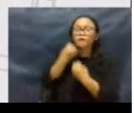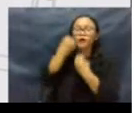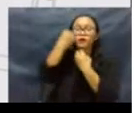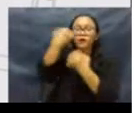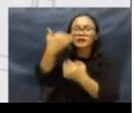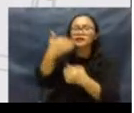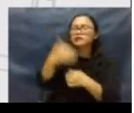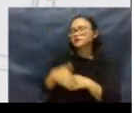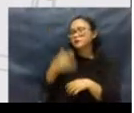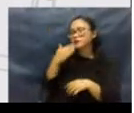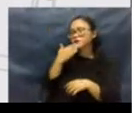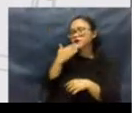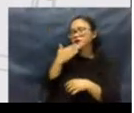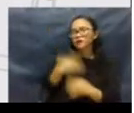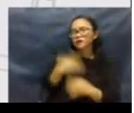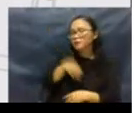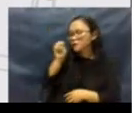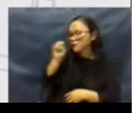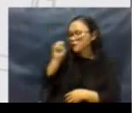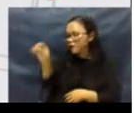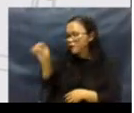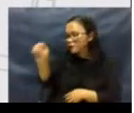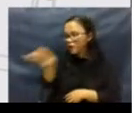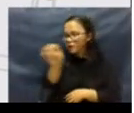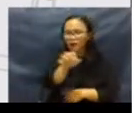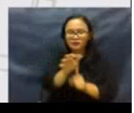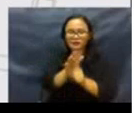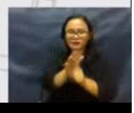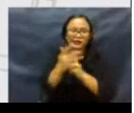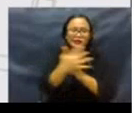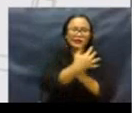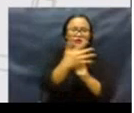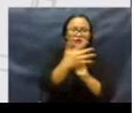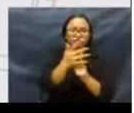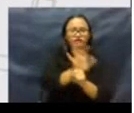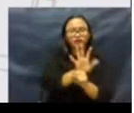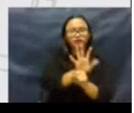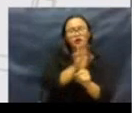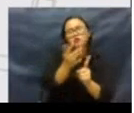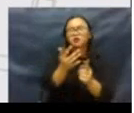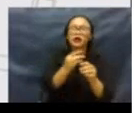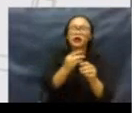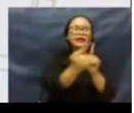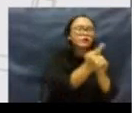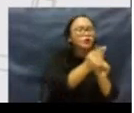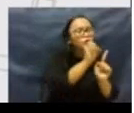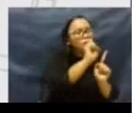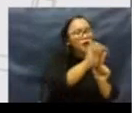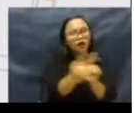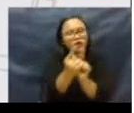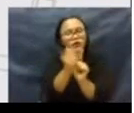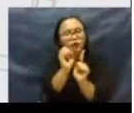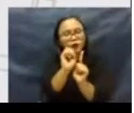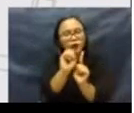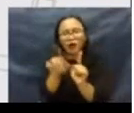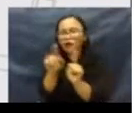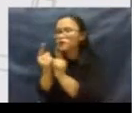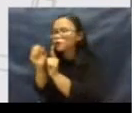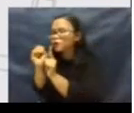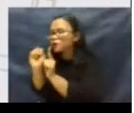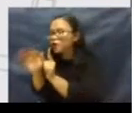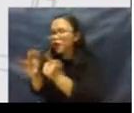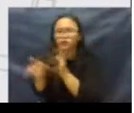bisa menyampaikan ke beberapa orang sekaligus. Mungkin ketika ketemu saya akan sampaikan. Kalaupun saya misalnya mengajar